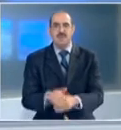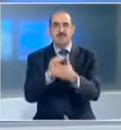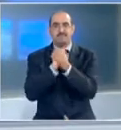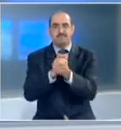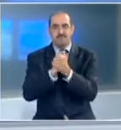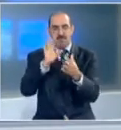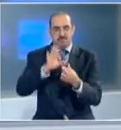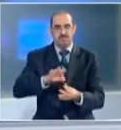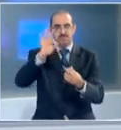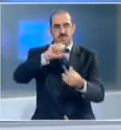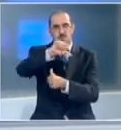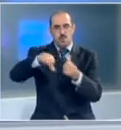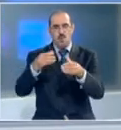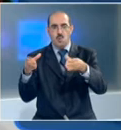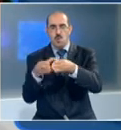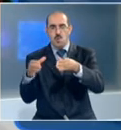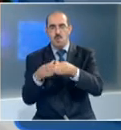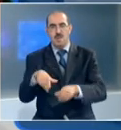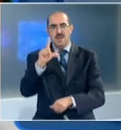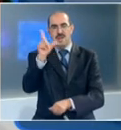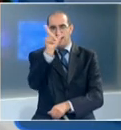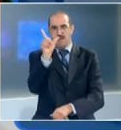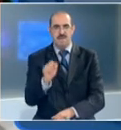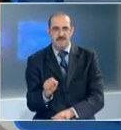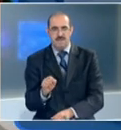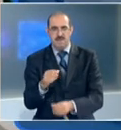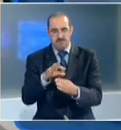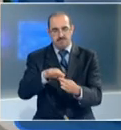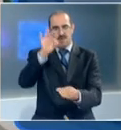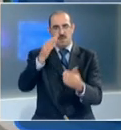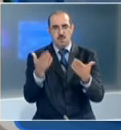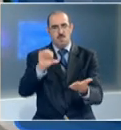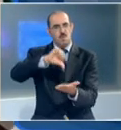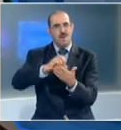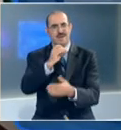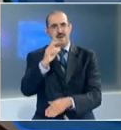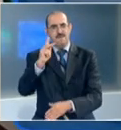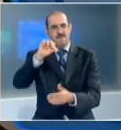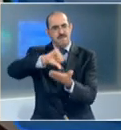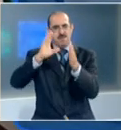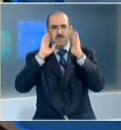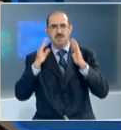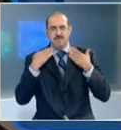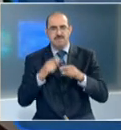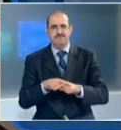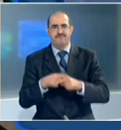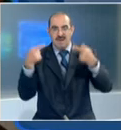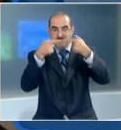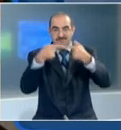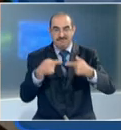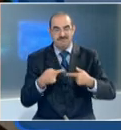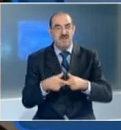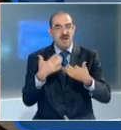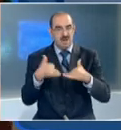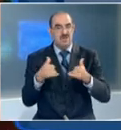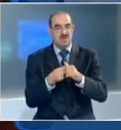القرعة لدور المجموعات لرابطة أبطال إفريقيا التي سحب اليوم بمقر الكاف بالقاهرة عن وقوع الأندية الجزائرية